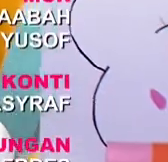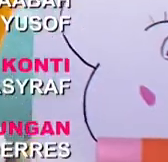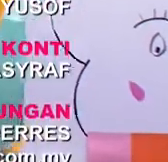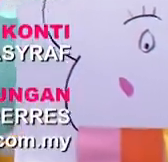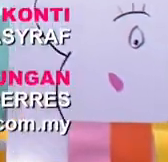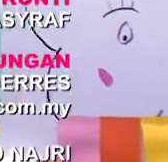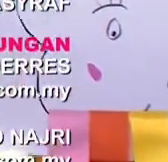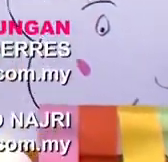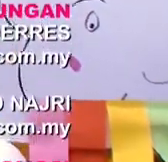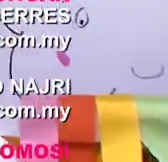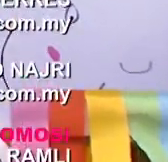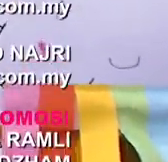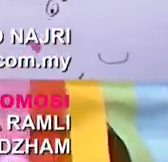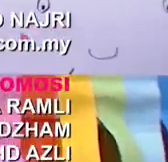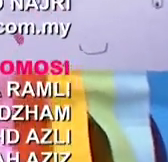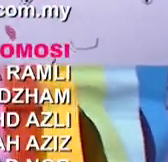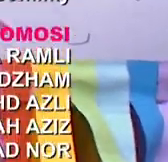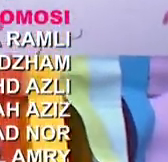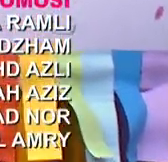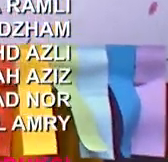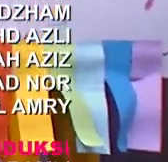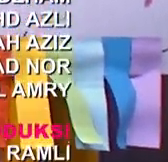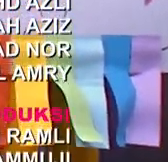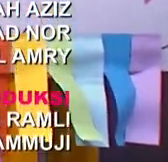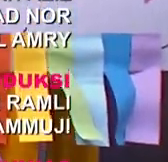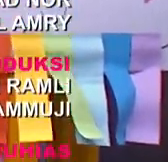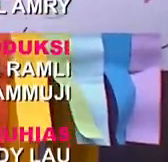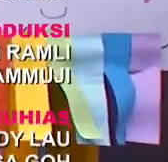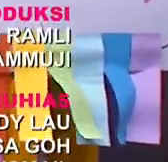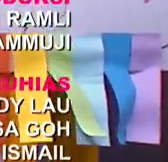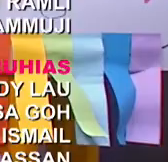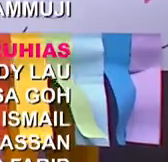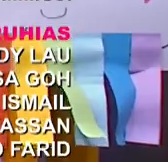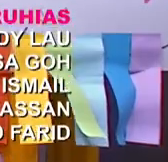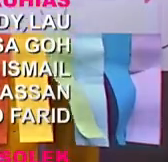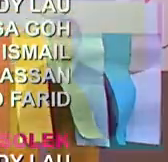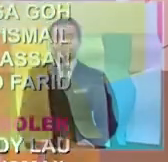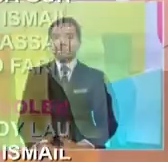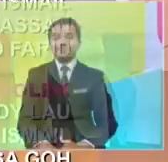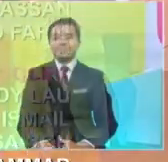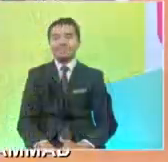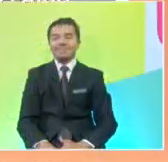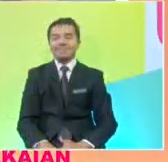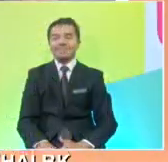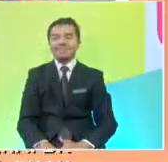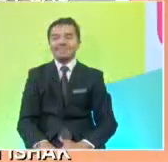pelangi ada merah jingga kuning hijau biru ungu